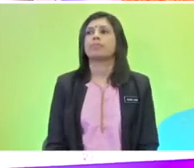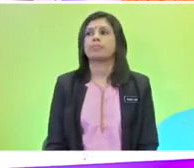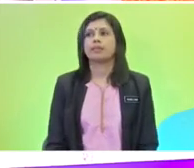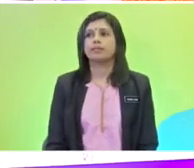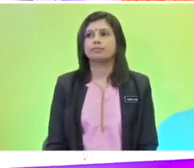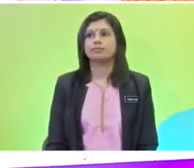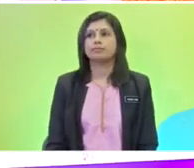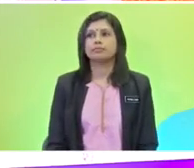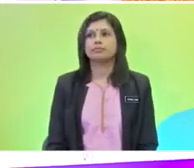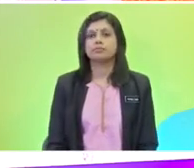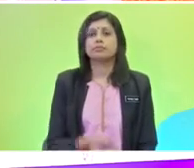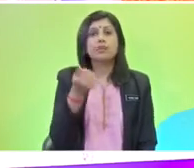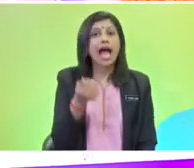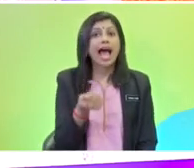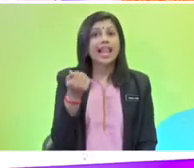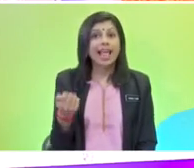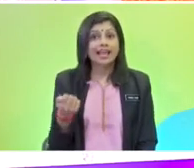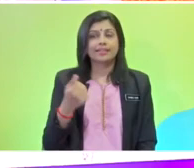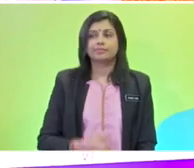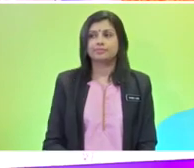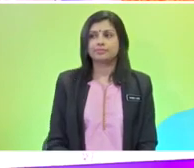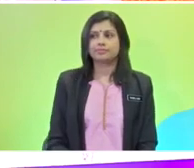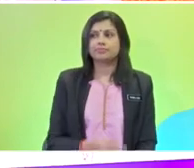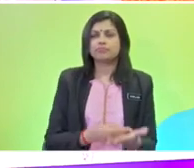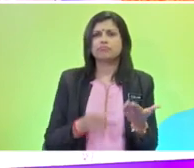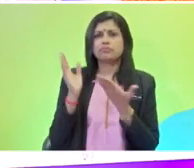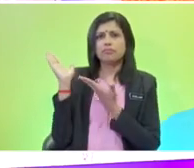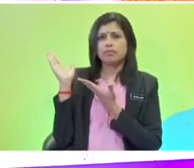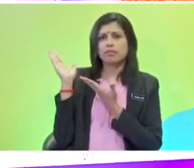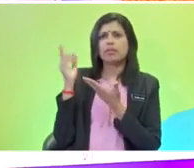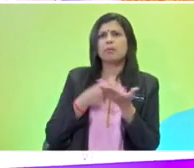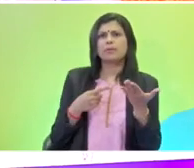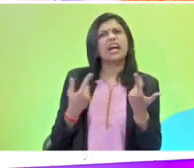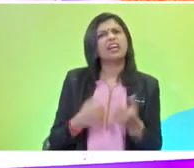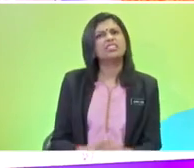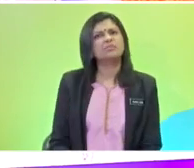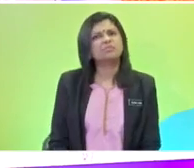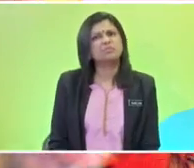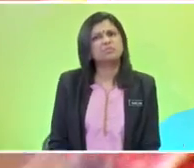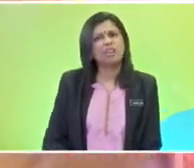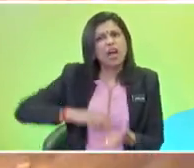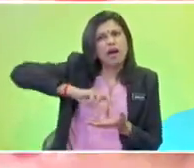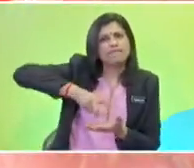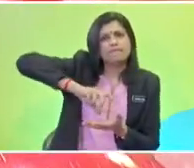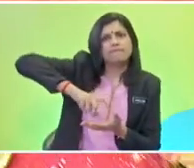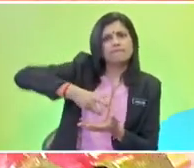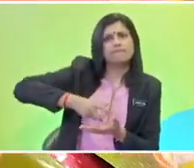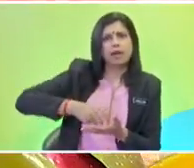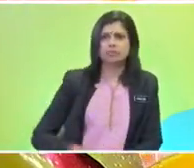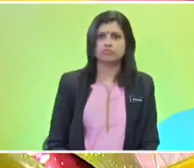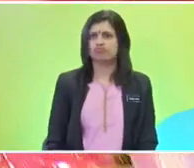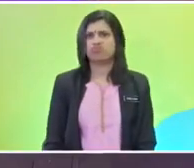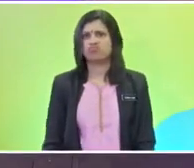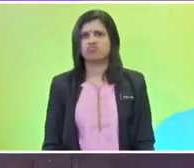gunakan pula, Din. Apa banyak ni, Cikgu? Ini apa ni, Din, rasanya? Ini untuk perah limau.